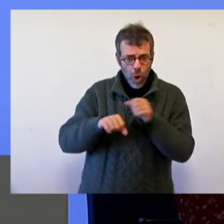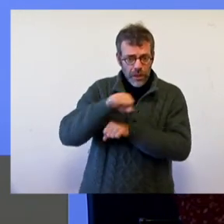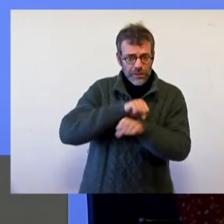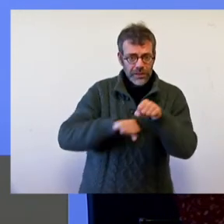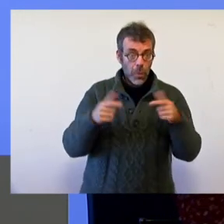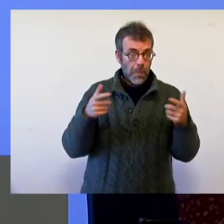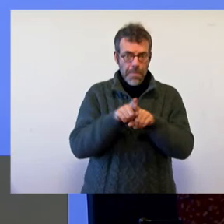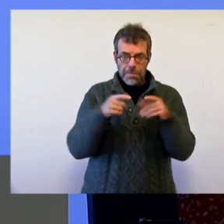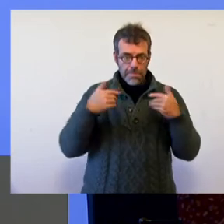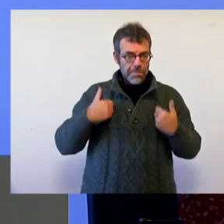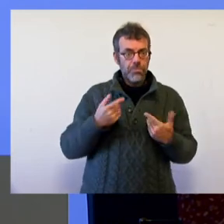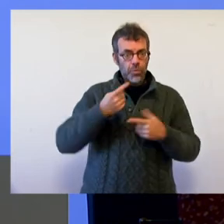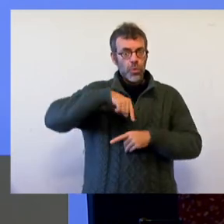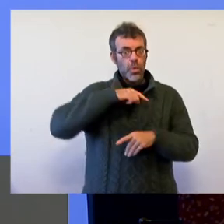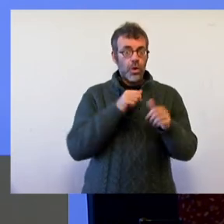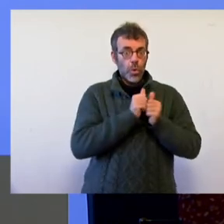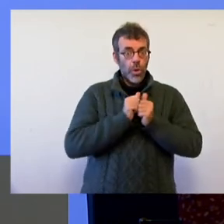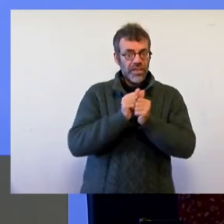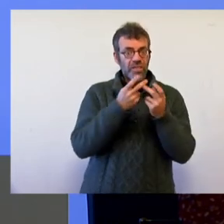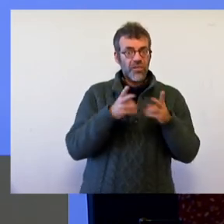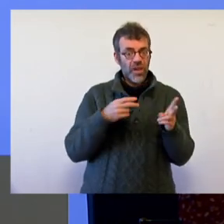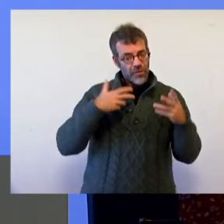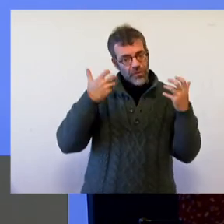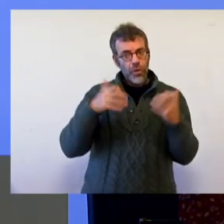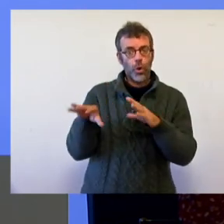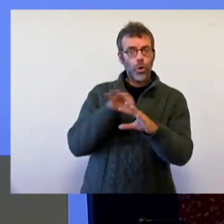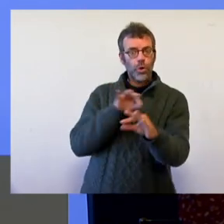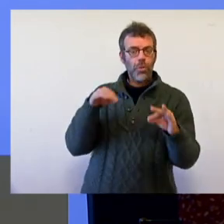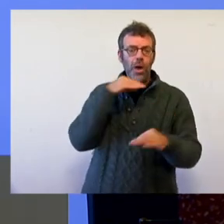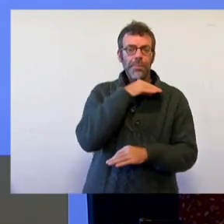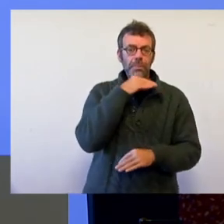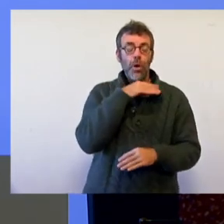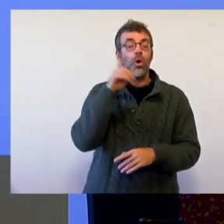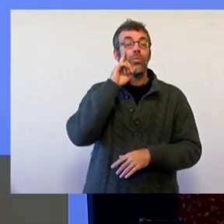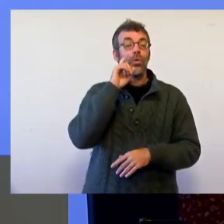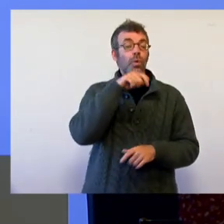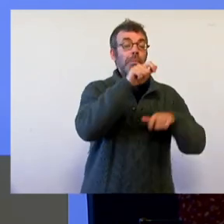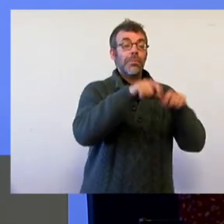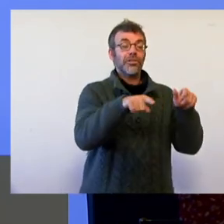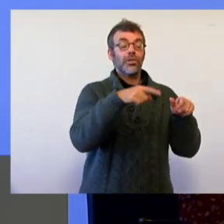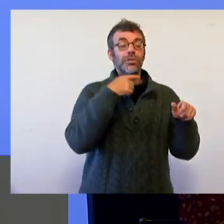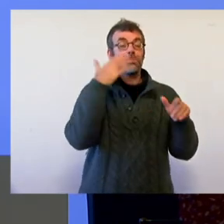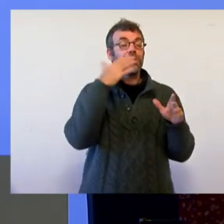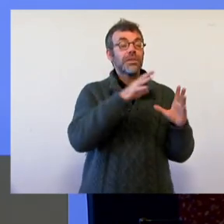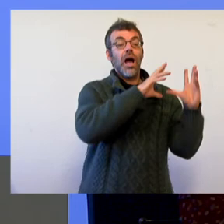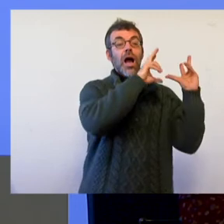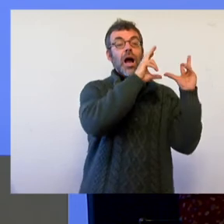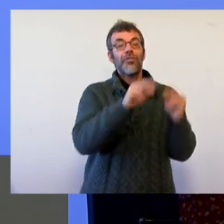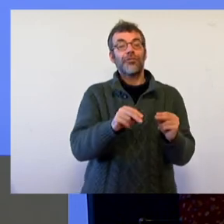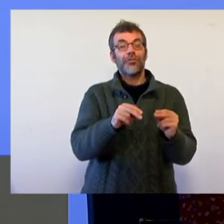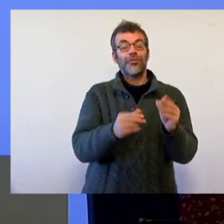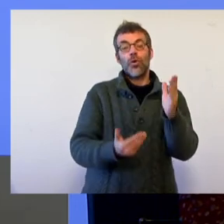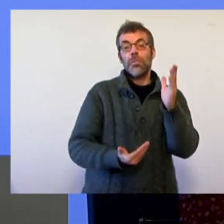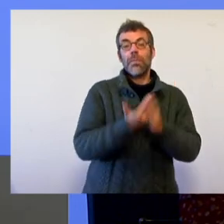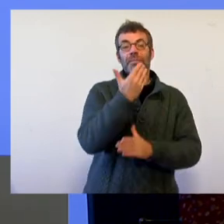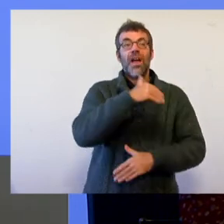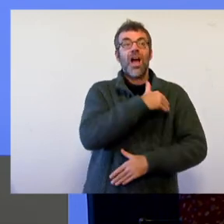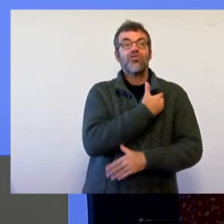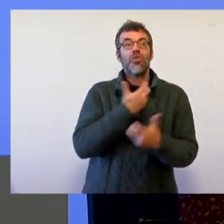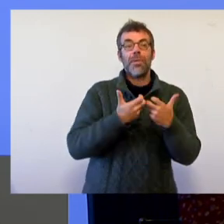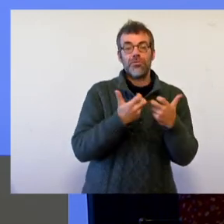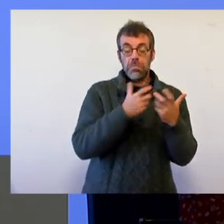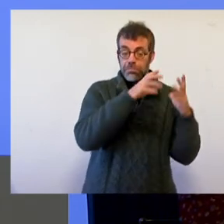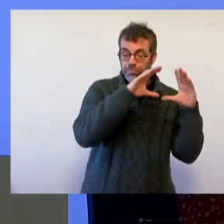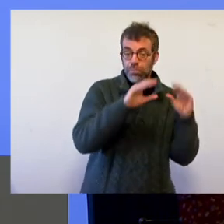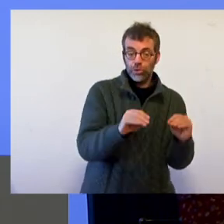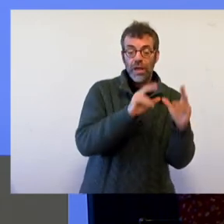à recruter. Et pourquoi ? Parce que les collègues qui étaient le matin en prenant leur poste, eh bien,